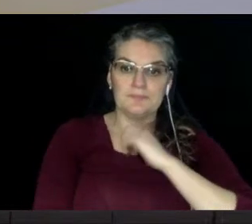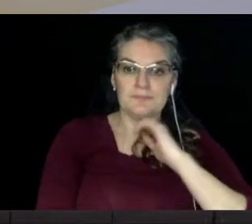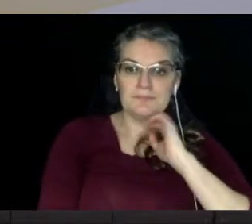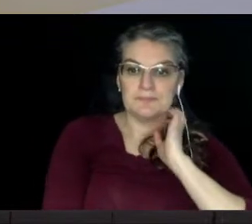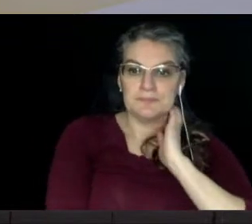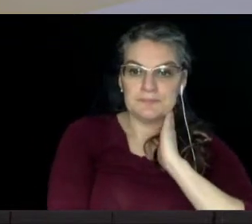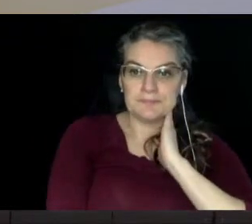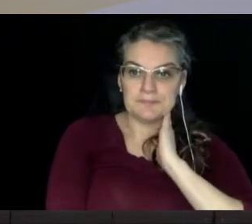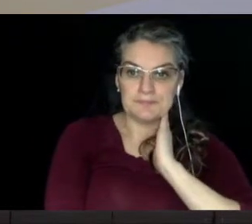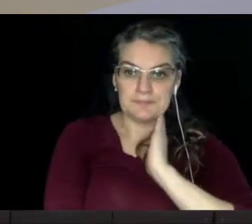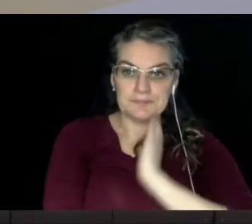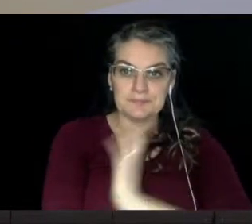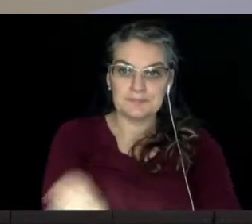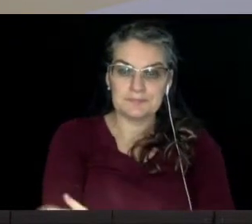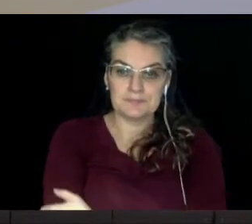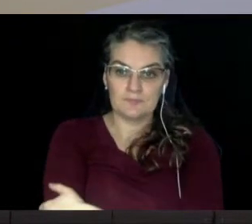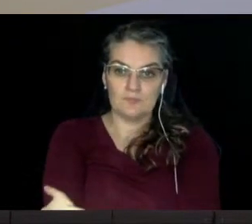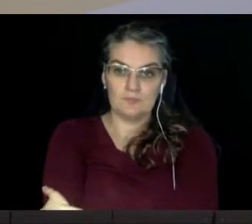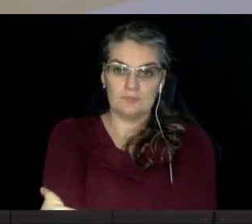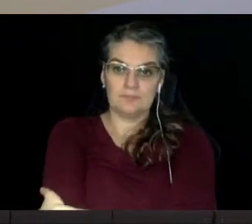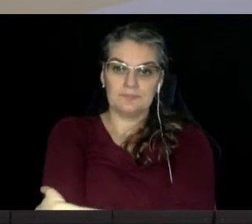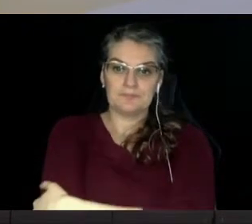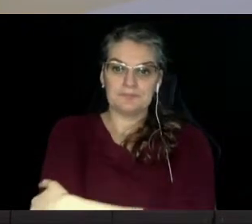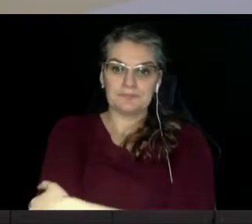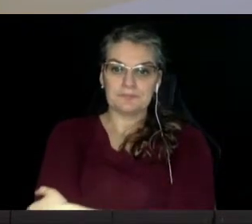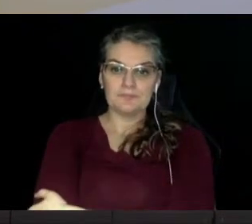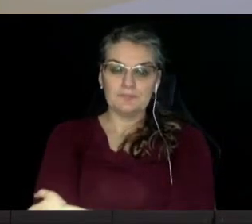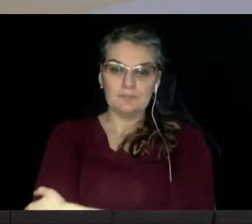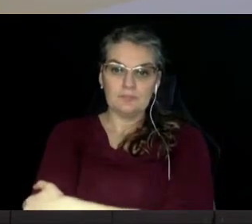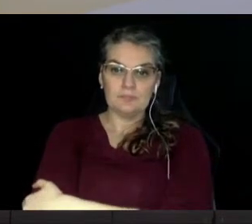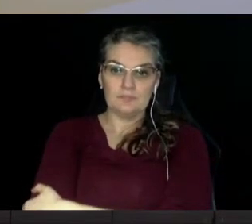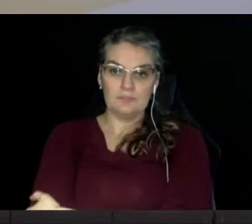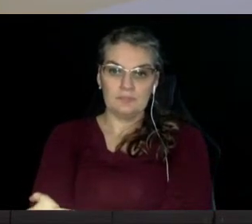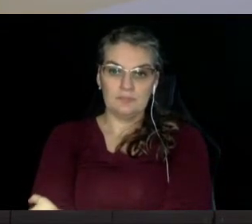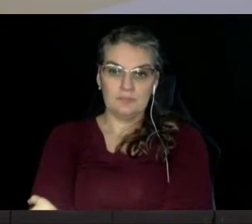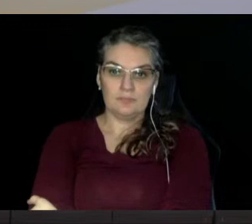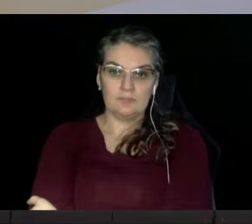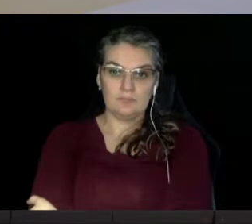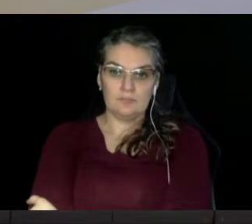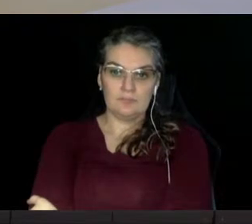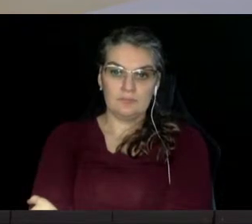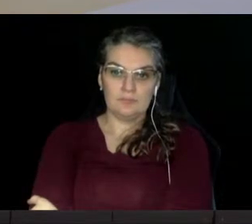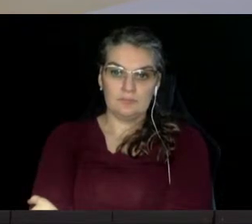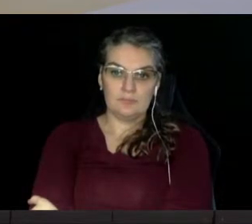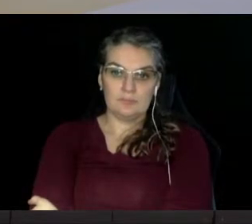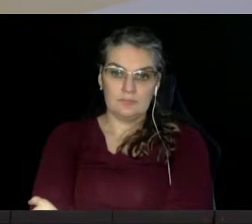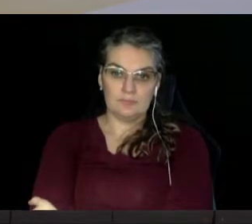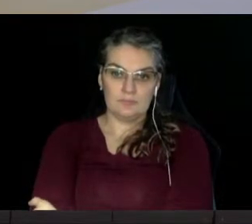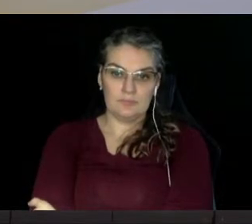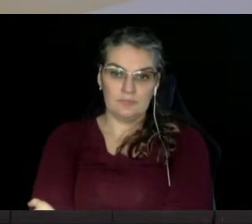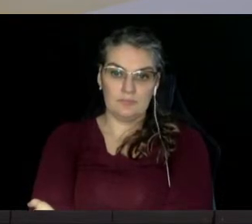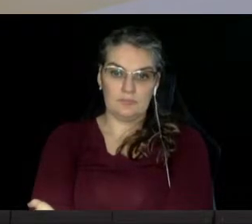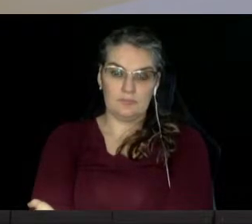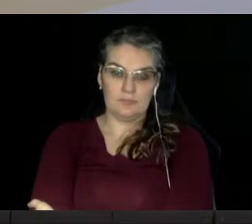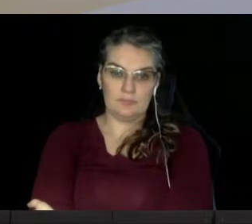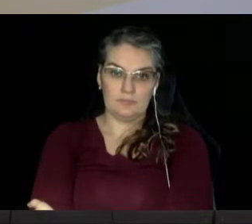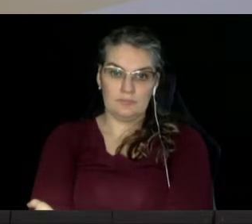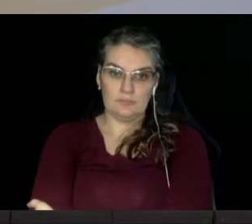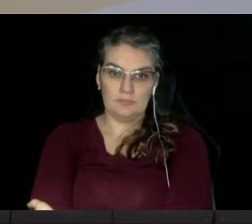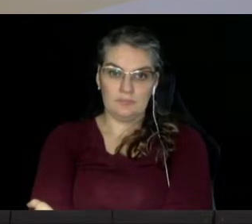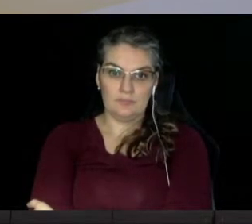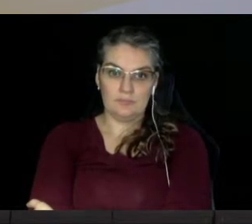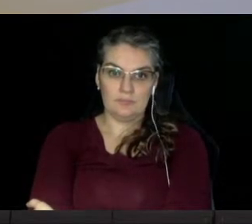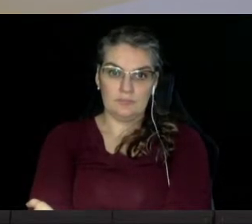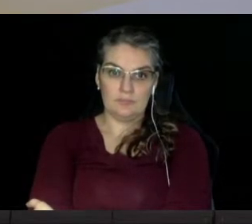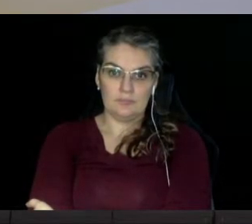Labrador. Est-ce que vous, ça pourrait être aussi une possibilité de vous dire, bien la situation est dangereuse au Nouveau-Brunswick,